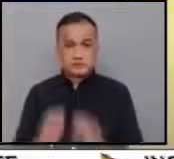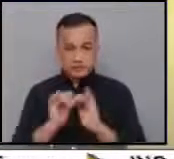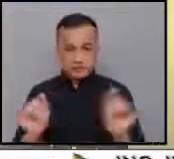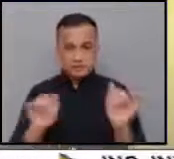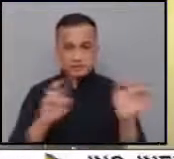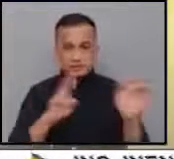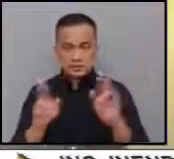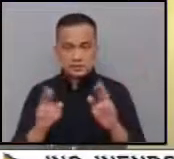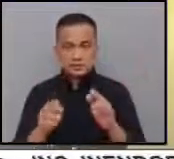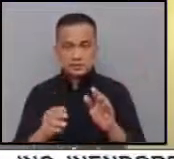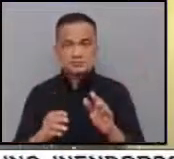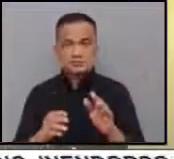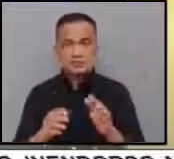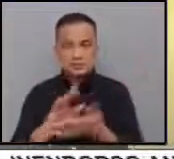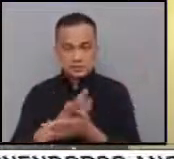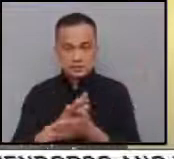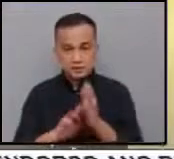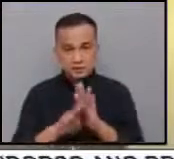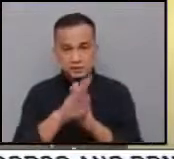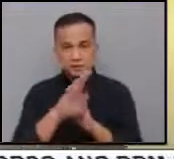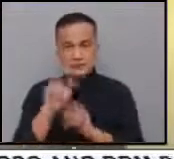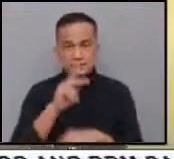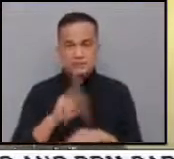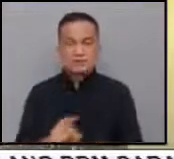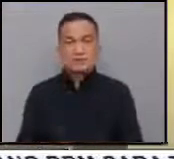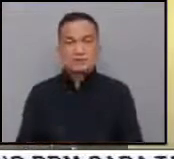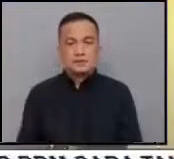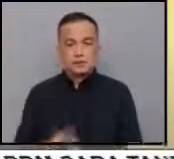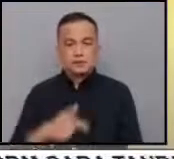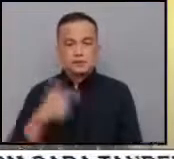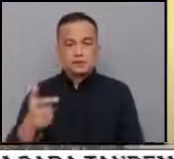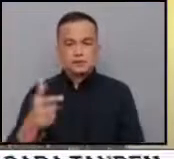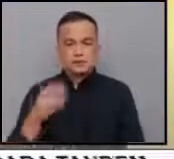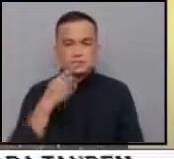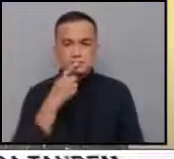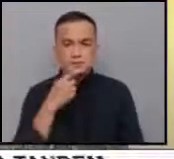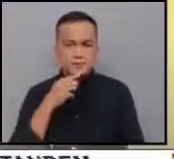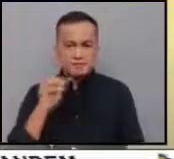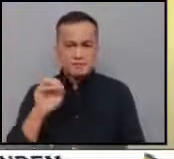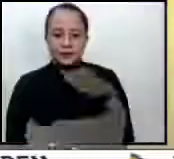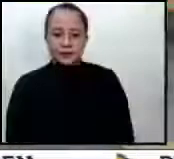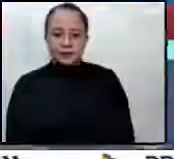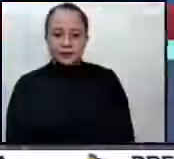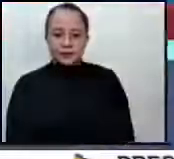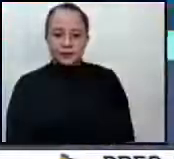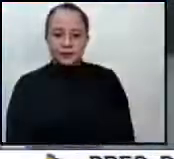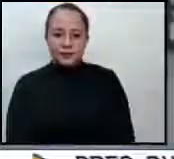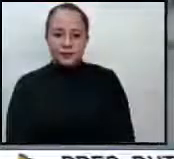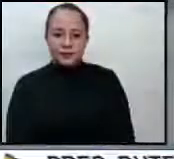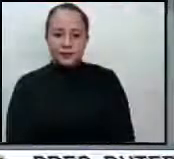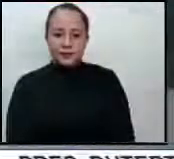ng COVID-19 sa bansa. Si Mark Fetalco sa detalye, Rise and Shine. Mark.